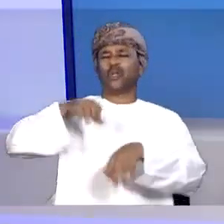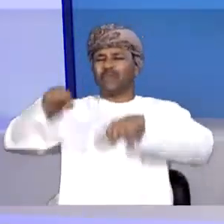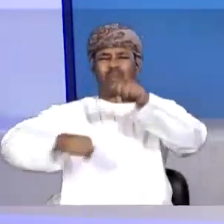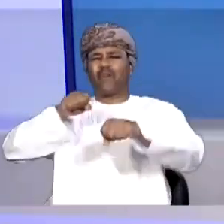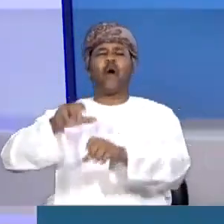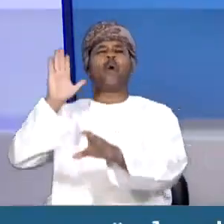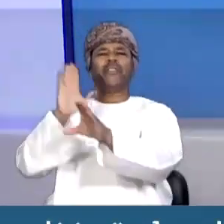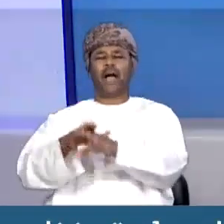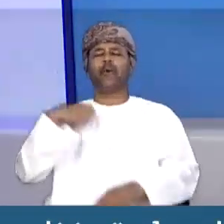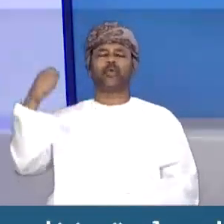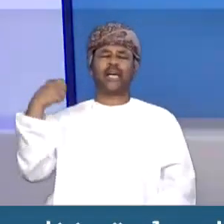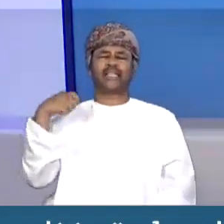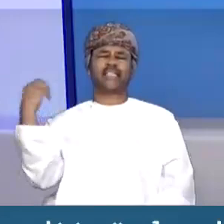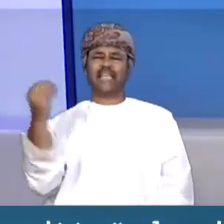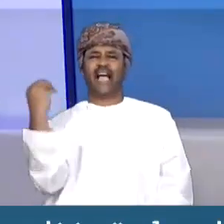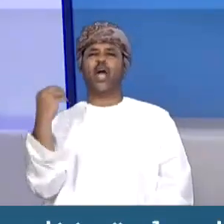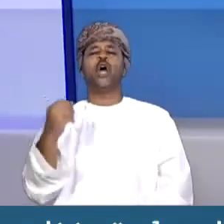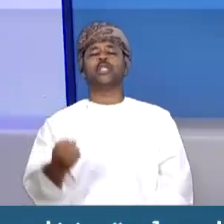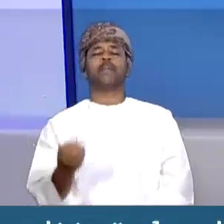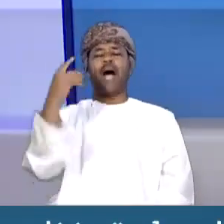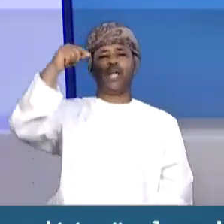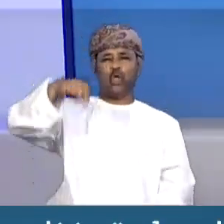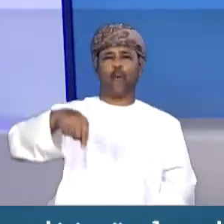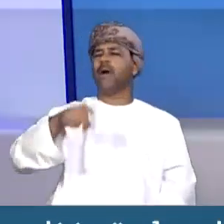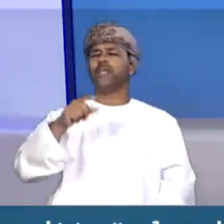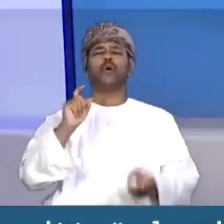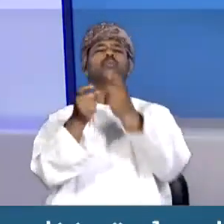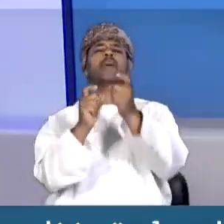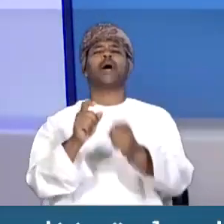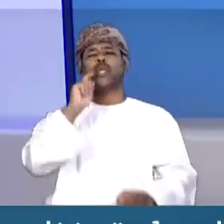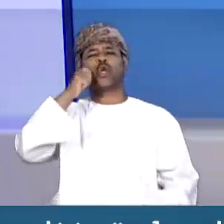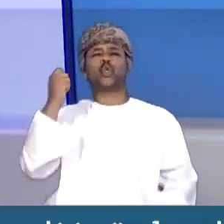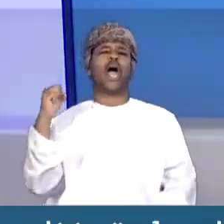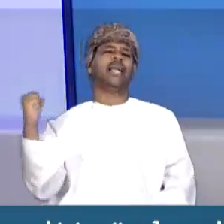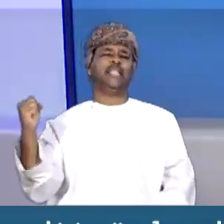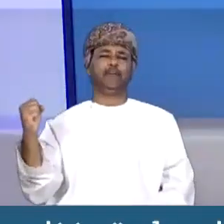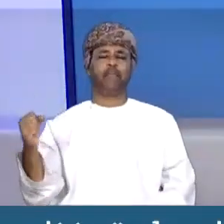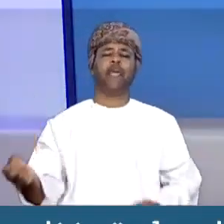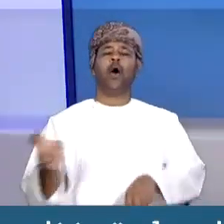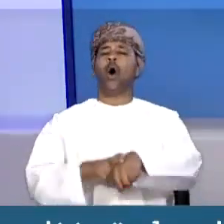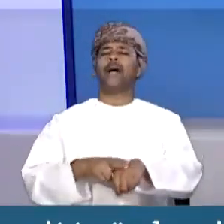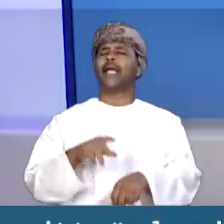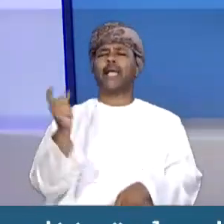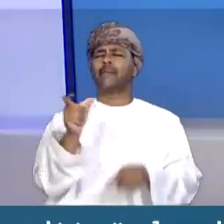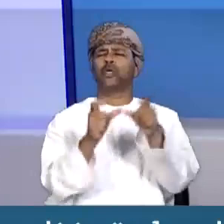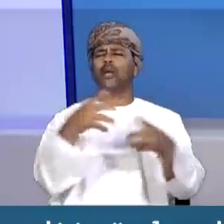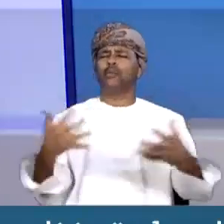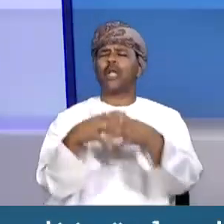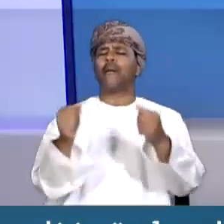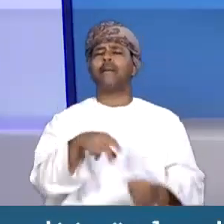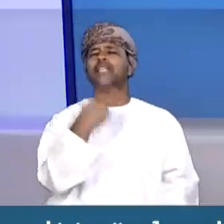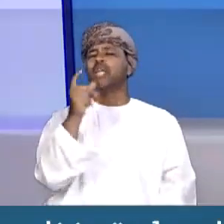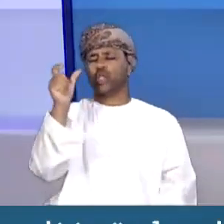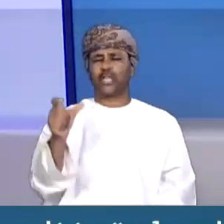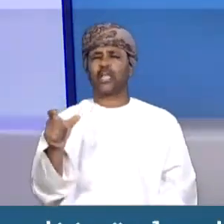وزارة السياحة صباح اليوم مسابقة الرجل الحديدي، والتي شارك فيها ما يقارب من 200 متسابق من